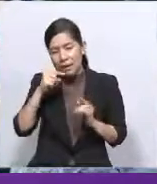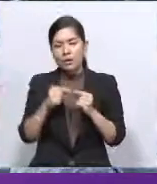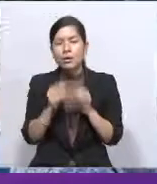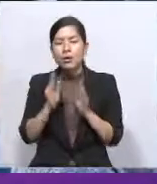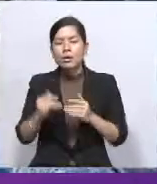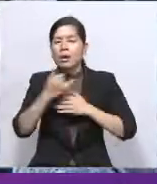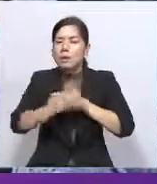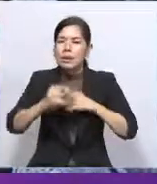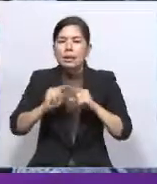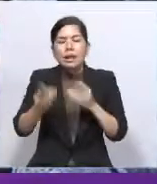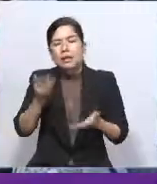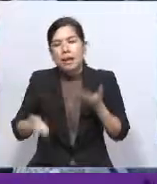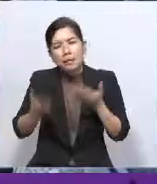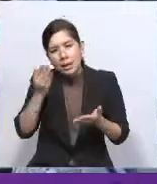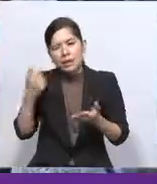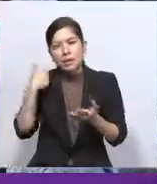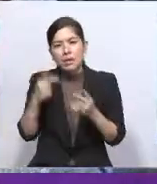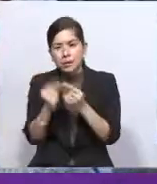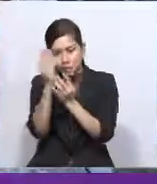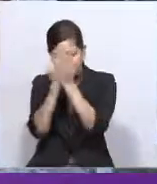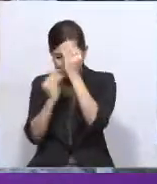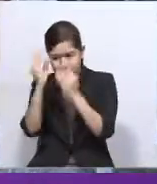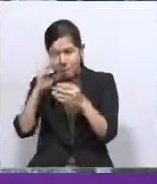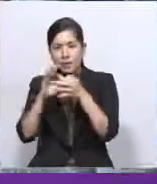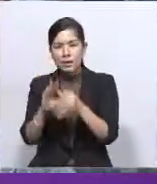ด้าวนะครับจะได้รับการเข้าถึงการดูแลด้านสุขภ